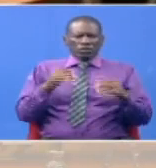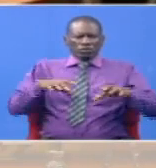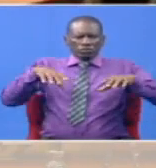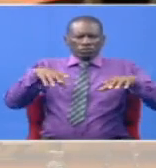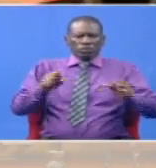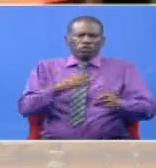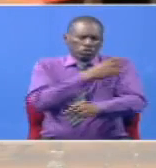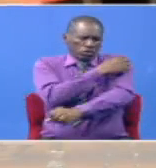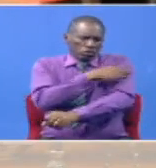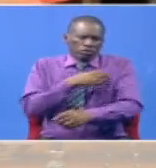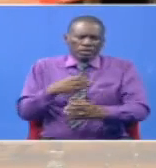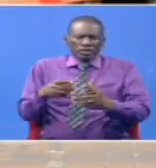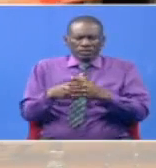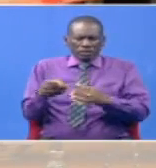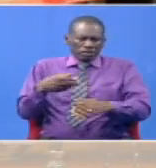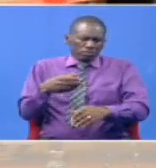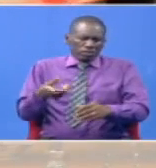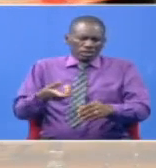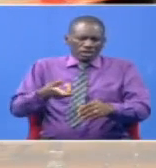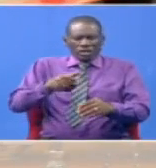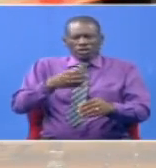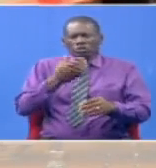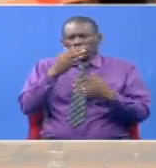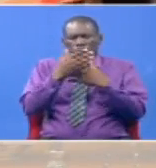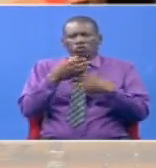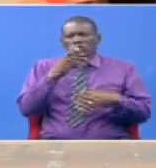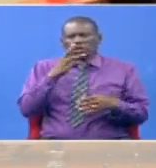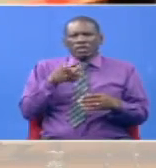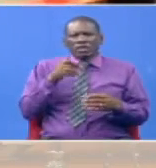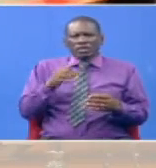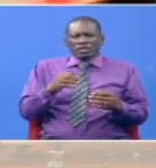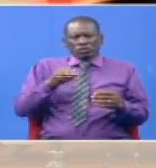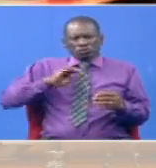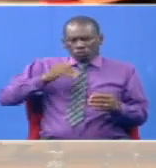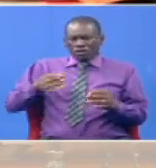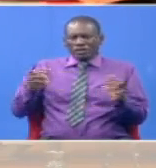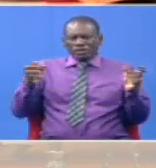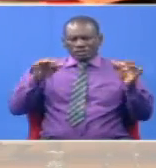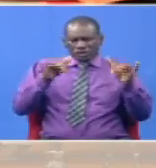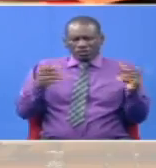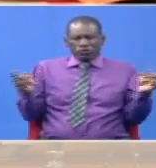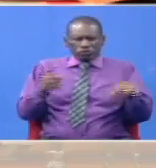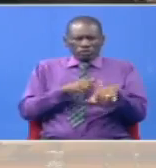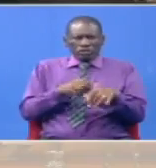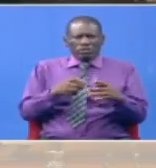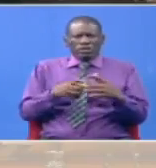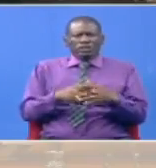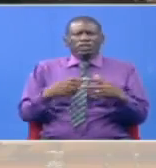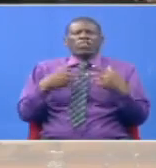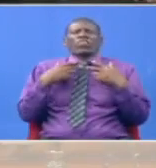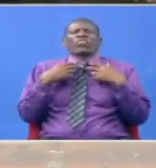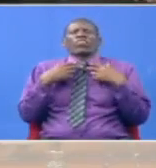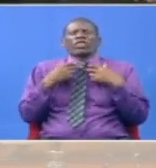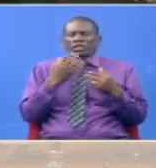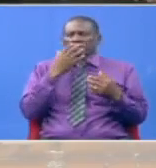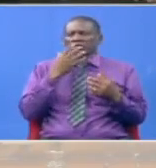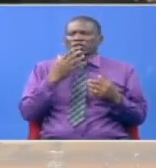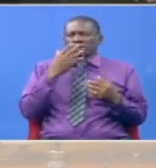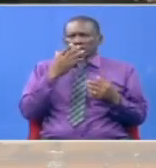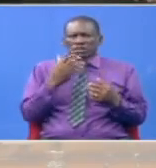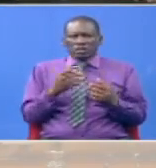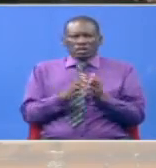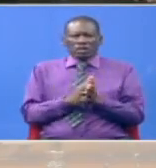akaenda kuwekewa drip ya maji. So huyo mama akakaa kidogo, akaanza kushindwa kupumua, akafunga macho, akaanza